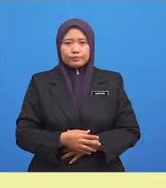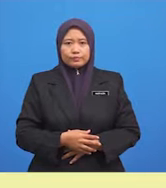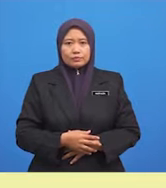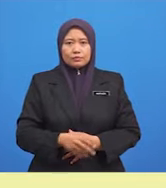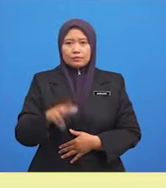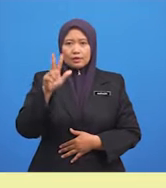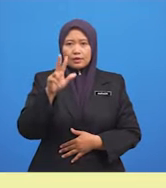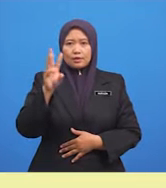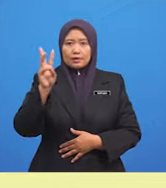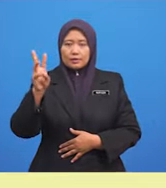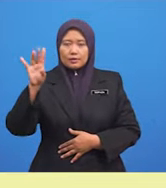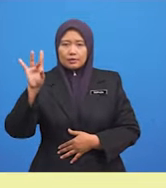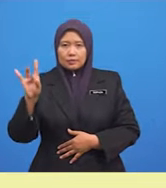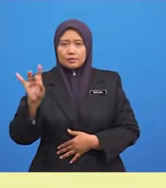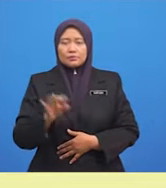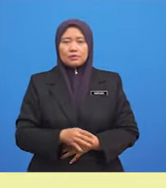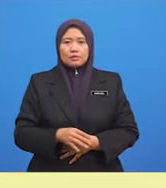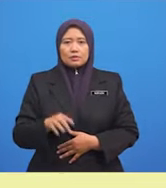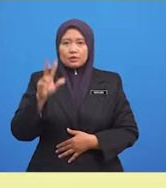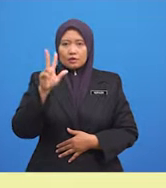3, 6 dan 9.